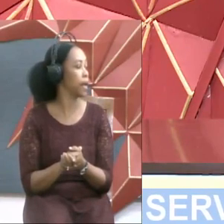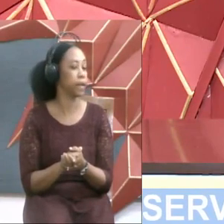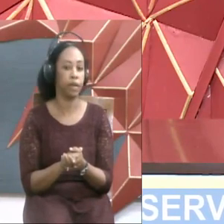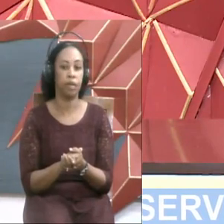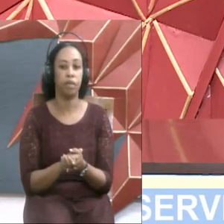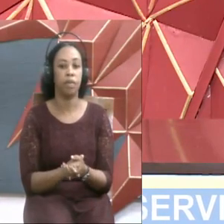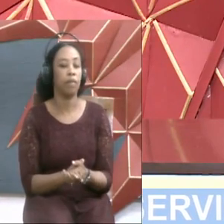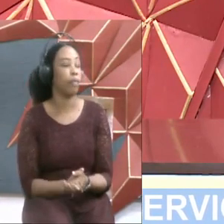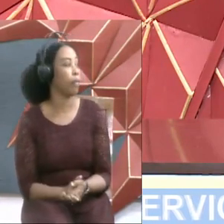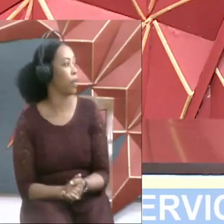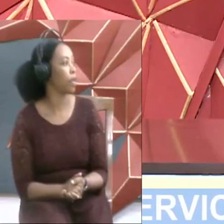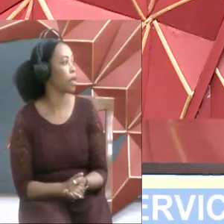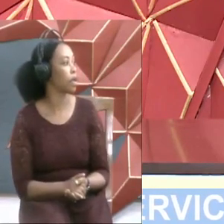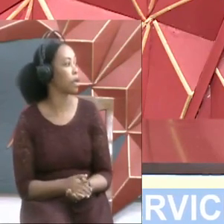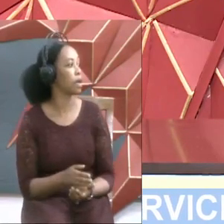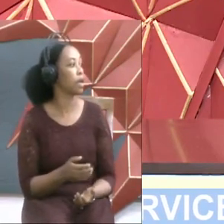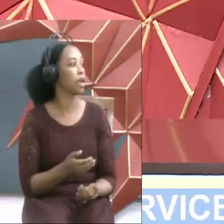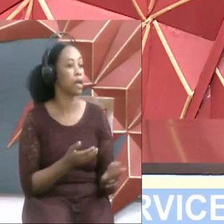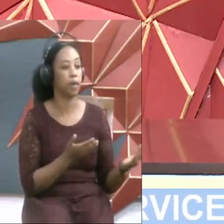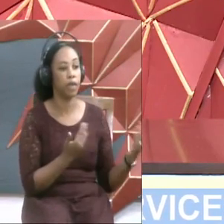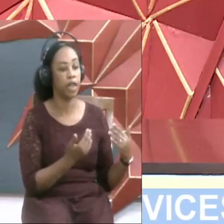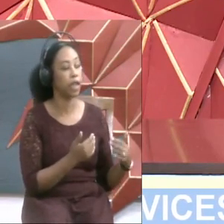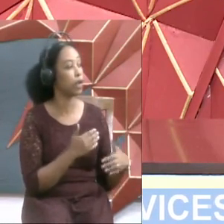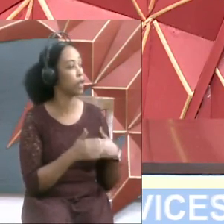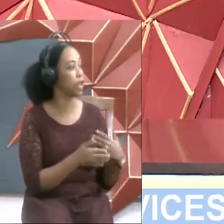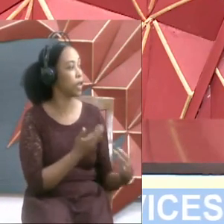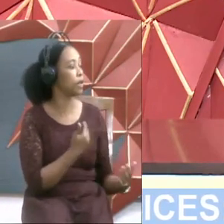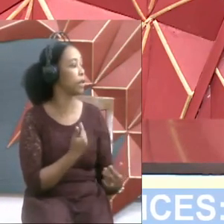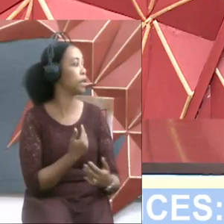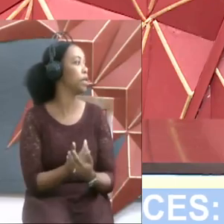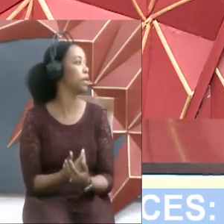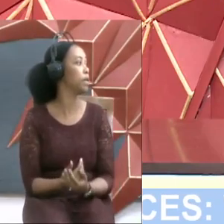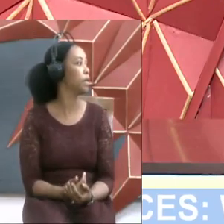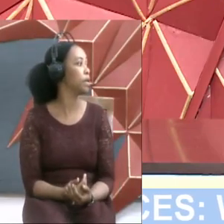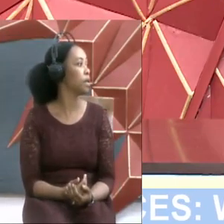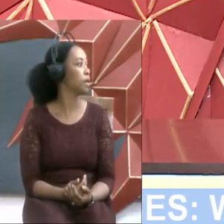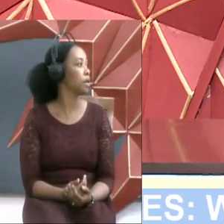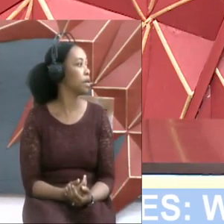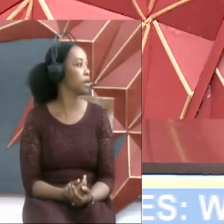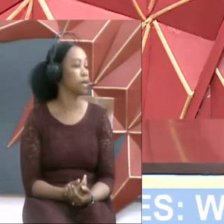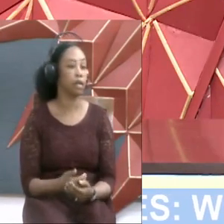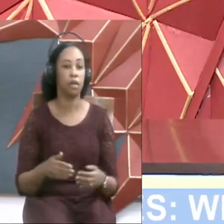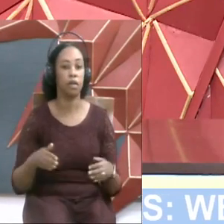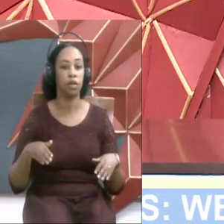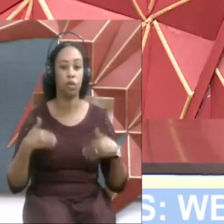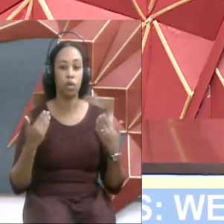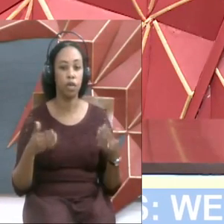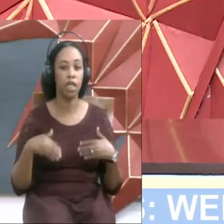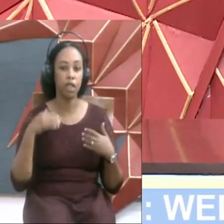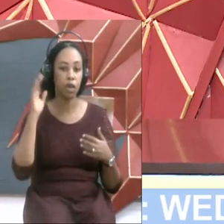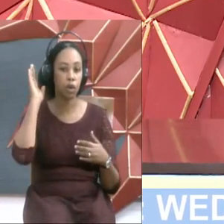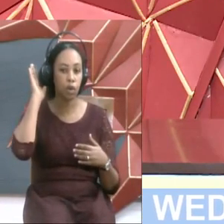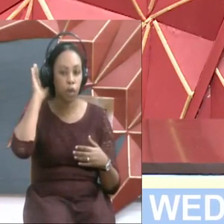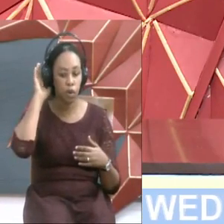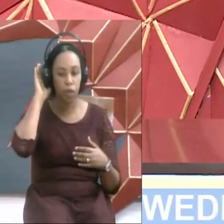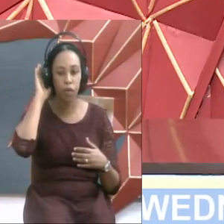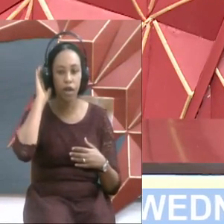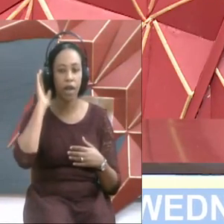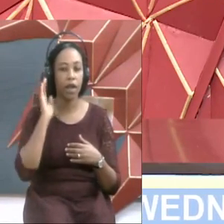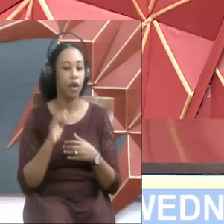Mais je ne sais pas qui t'a déplacé là où je t'avais placé. Approche ici, mon frère. Est-ce que ce n'est pas une